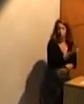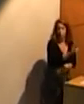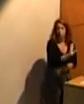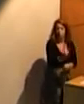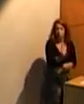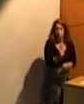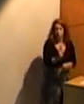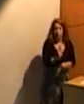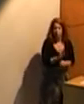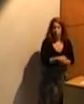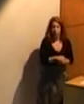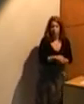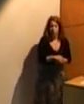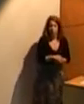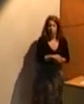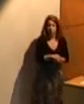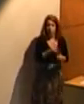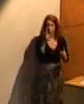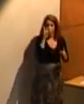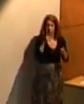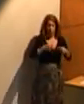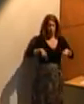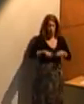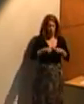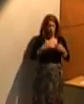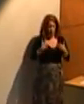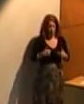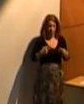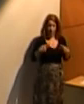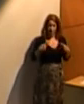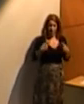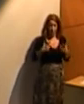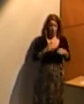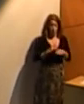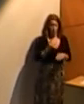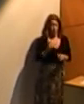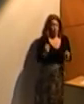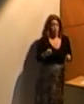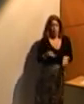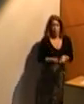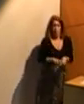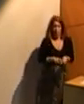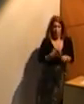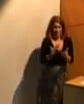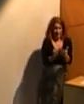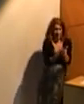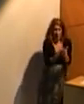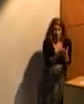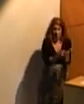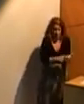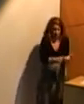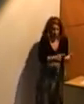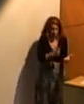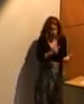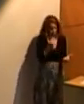fait penser la mort c'est la mort pensez ce que nous sommes en tant qu'être vulnérables mortels c'est notre humanité et c'est le fond même de ce